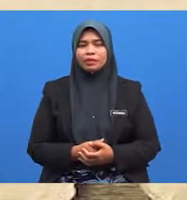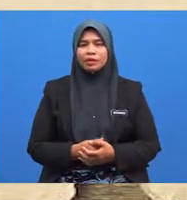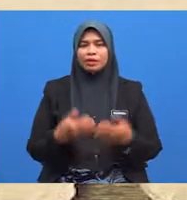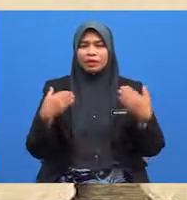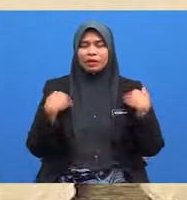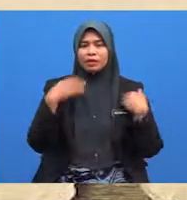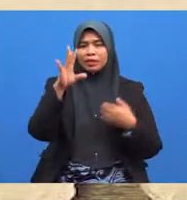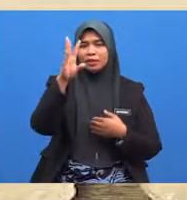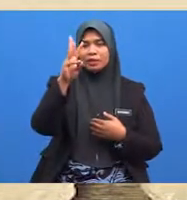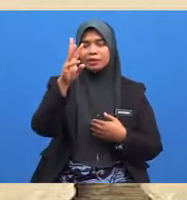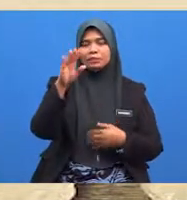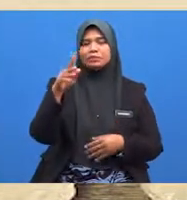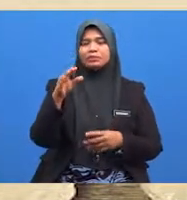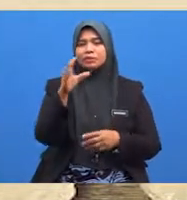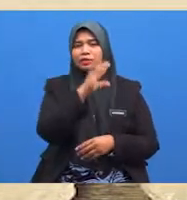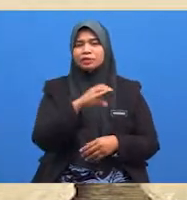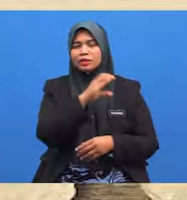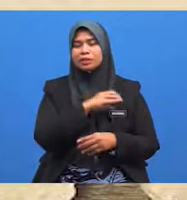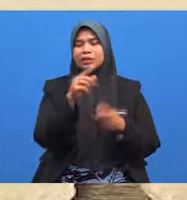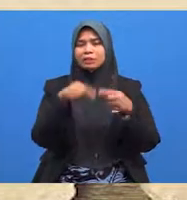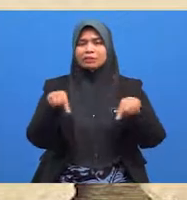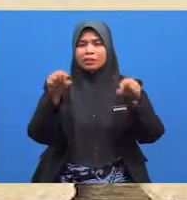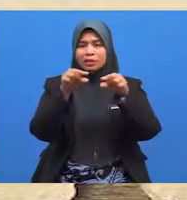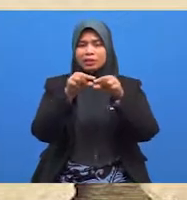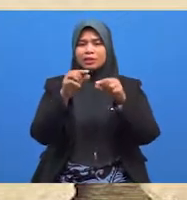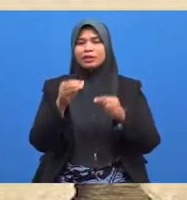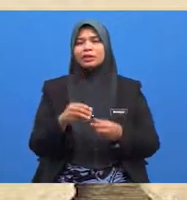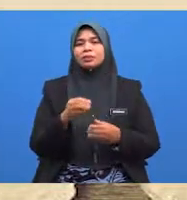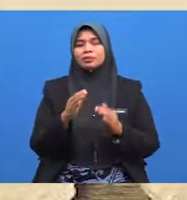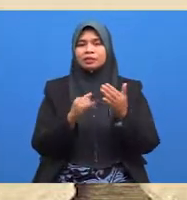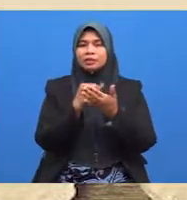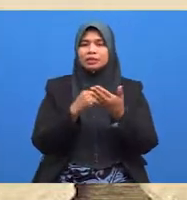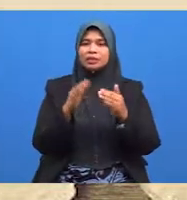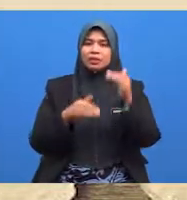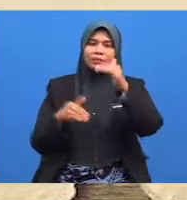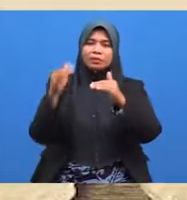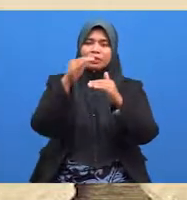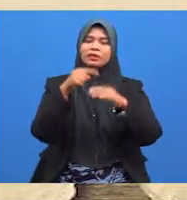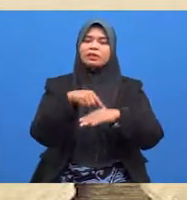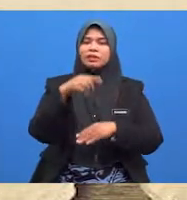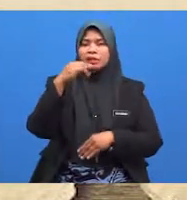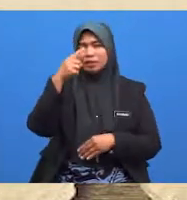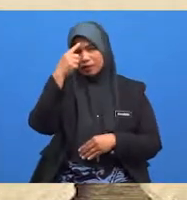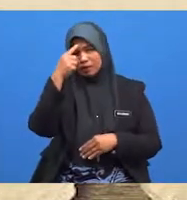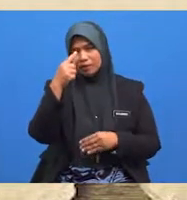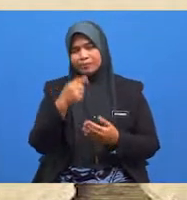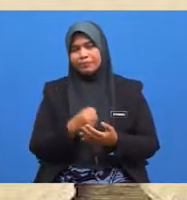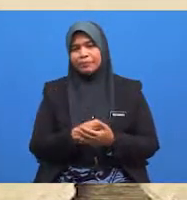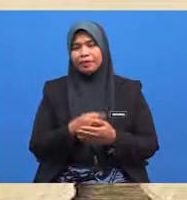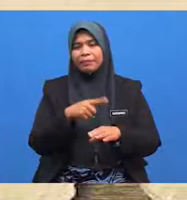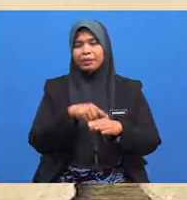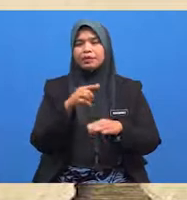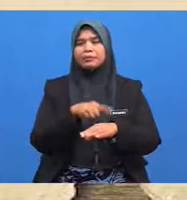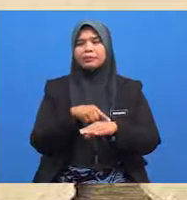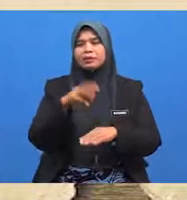Terdapat 6 ciri penting dalam seni bina di India zaman Mughal, iaitu